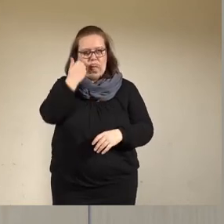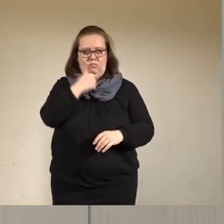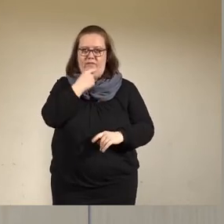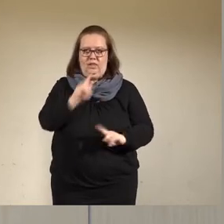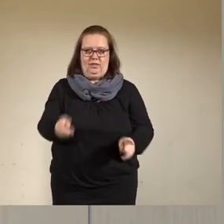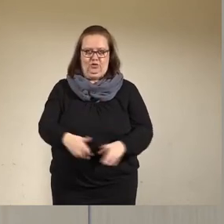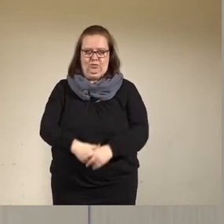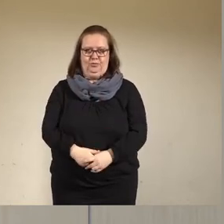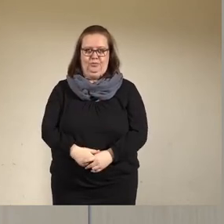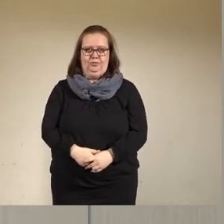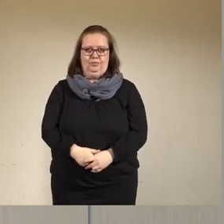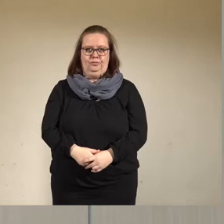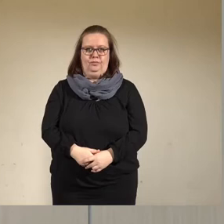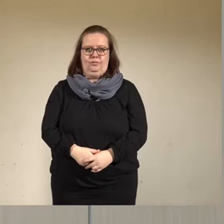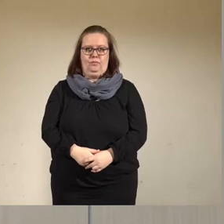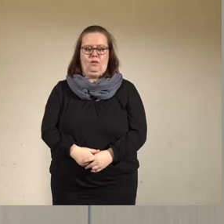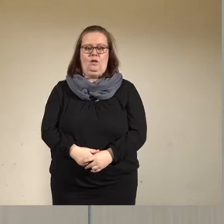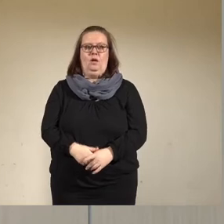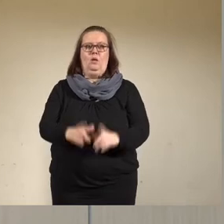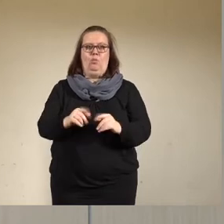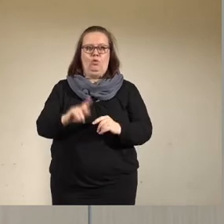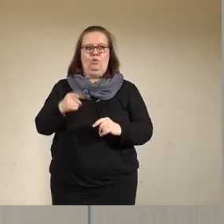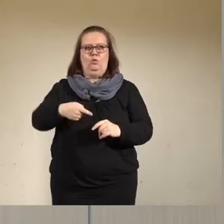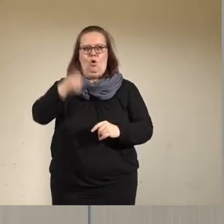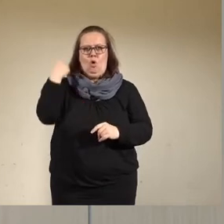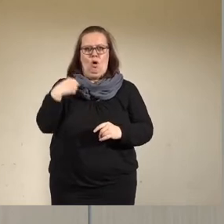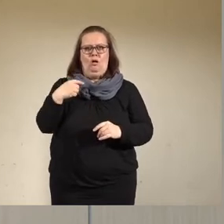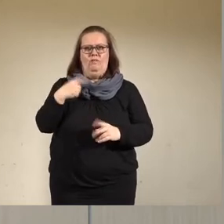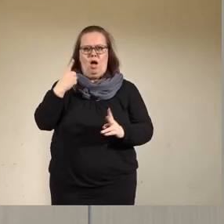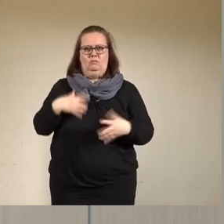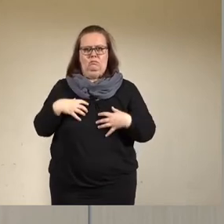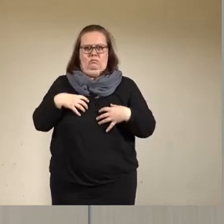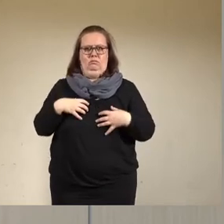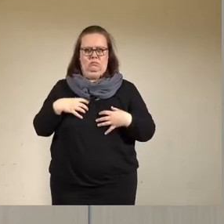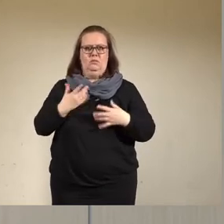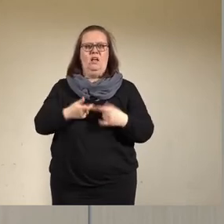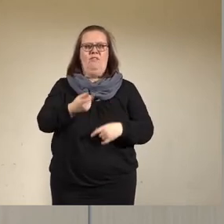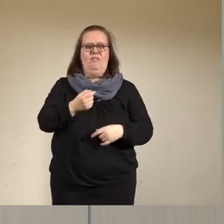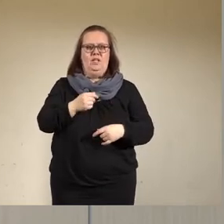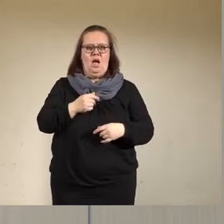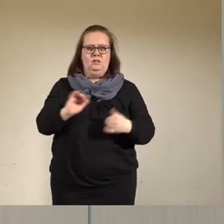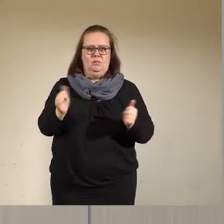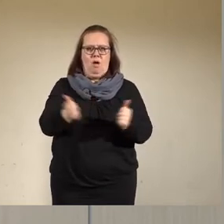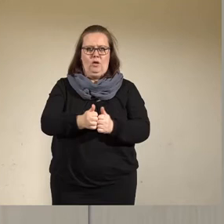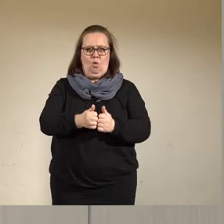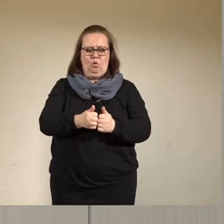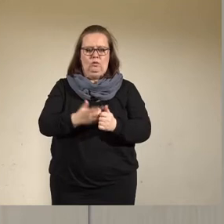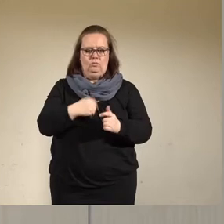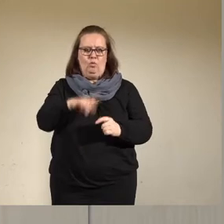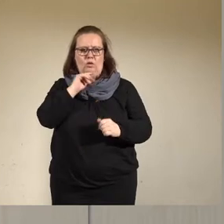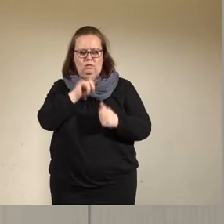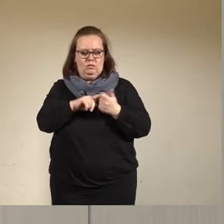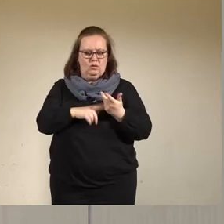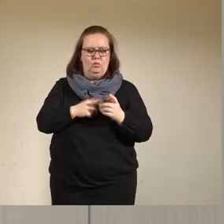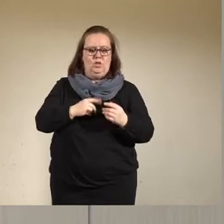zusätzlich zu belasten. Man darf noch an die Schreckensekunde erinnern, als der Finanzbeigeordnete kurz vor den Einschwenken